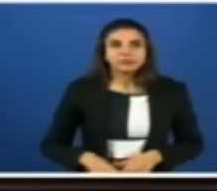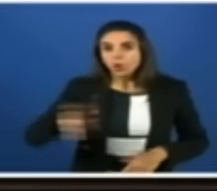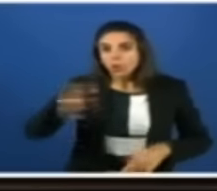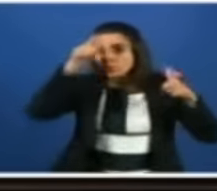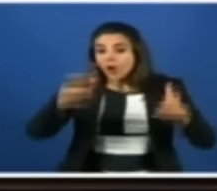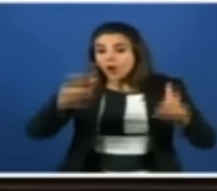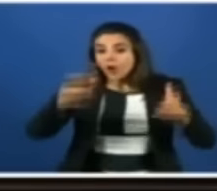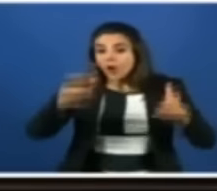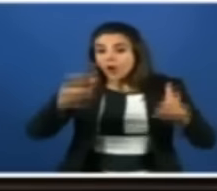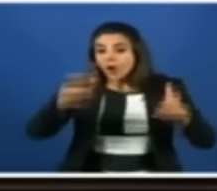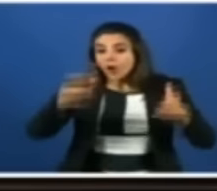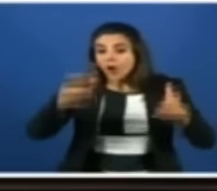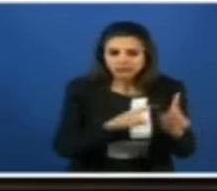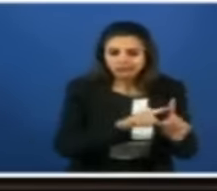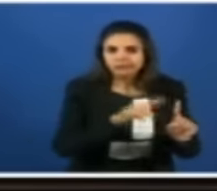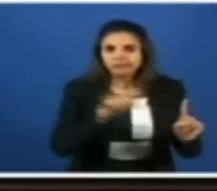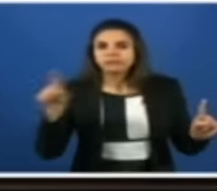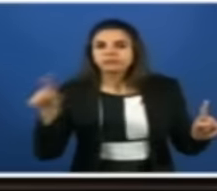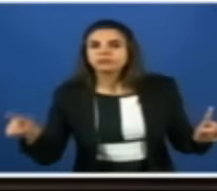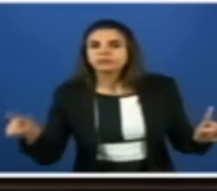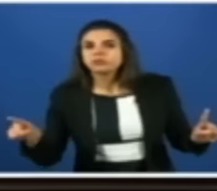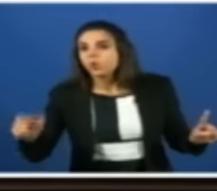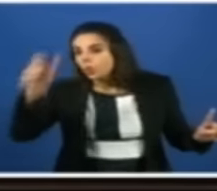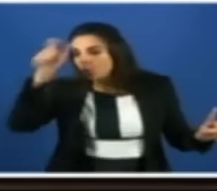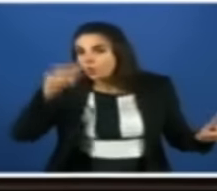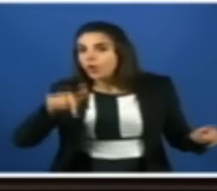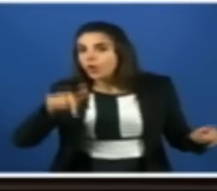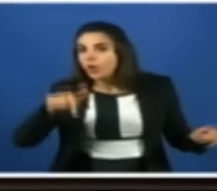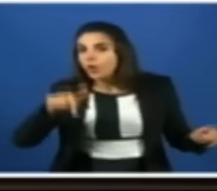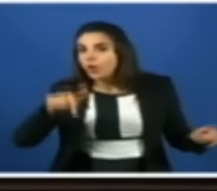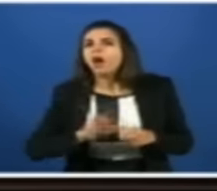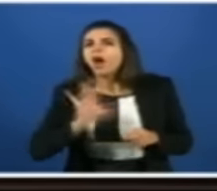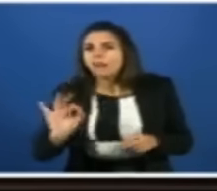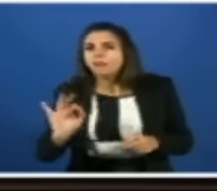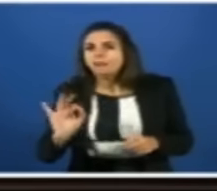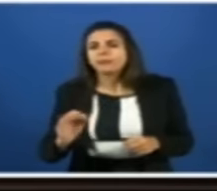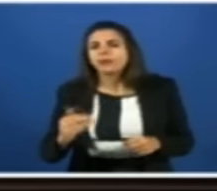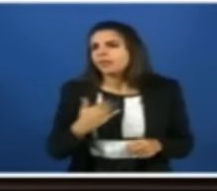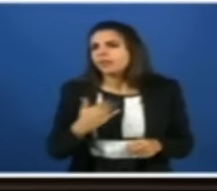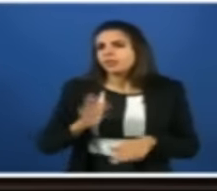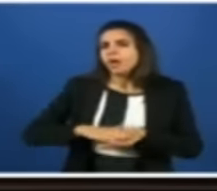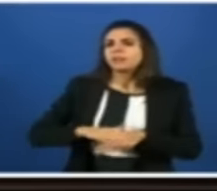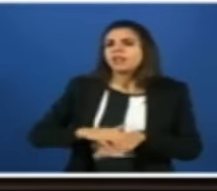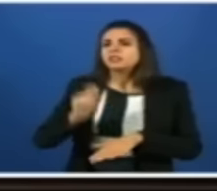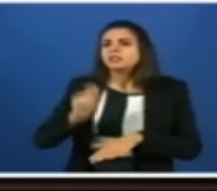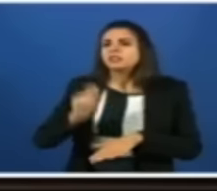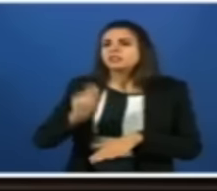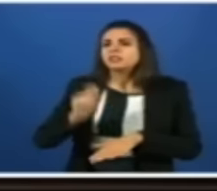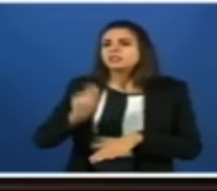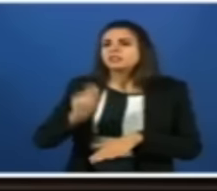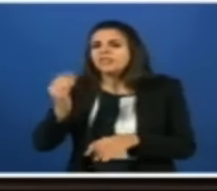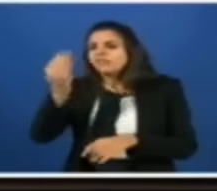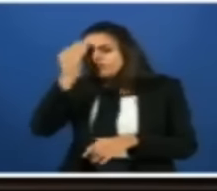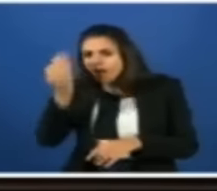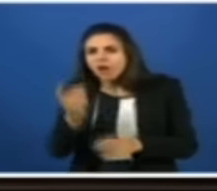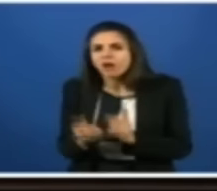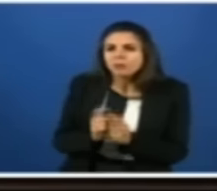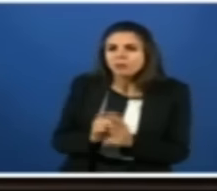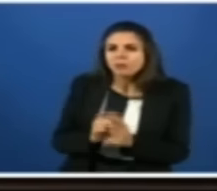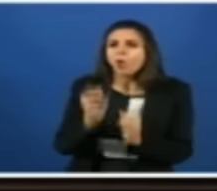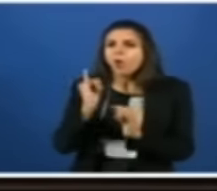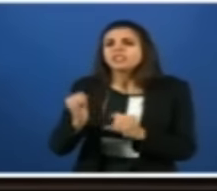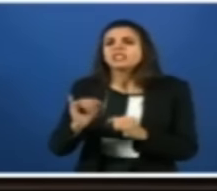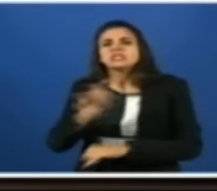Türkiye tarihi boyunca ülkemiz hep mazlumun yanında oldu. İşte Suriye.